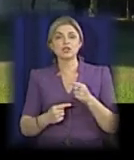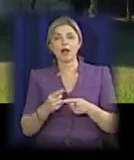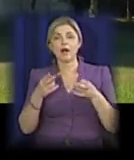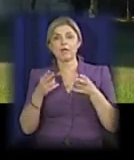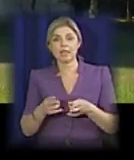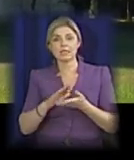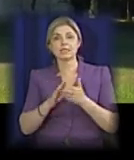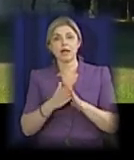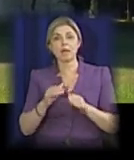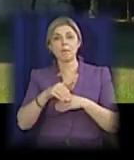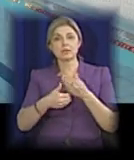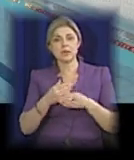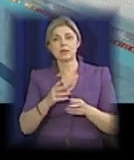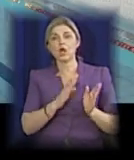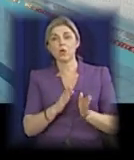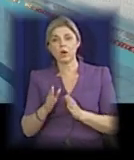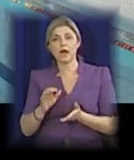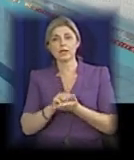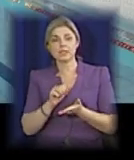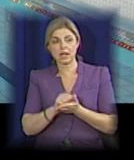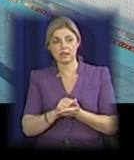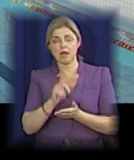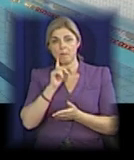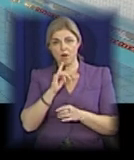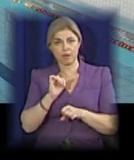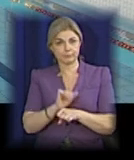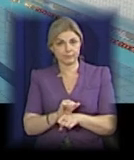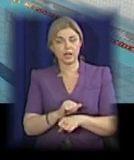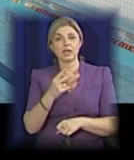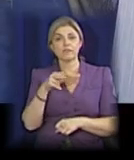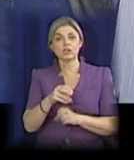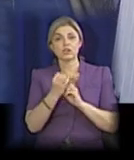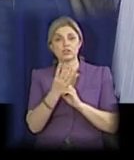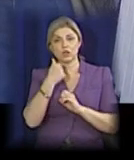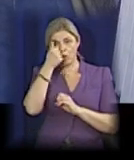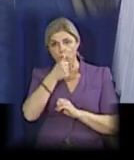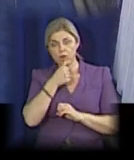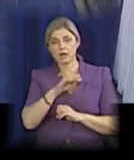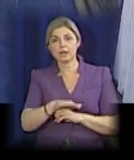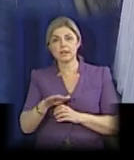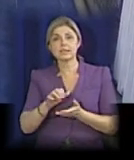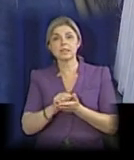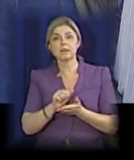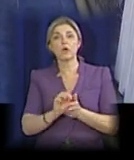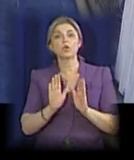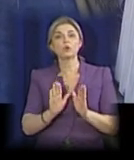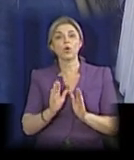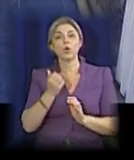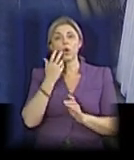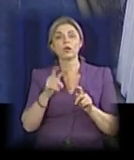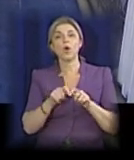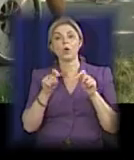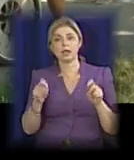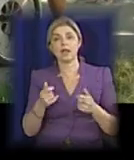стан басейну регулярні заняття з плавання скасовані. З 2014 року діти займаються лише тоді, коли він відкритий